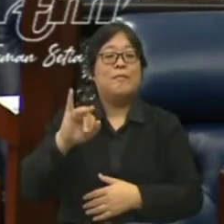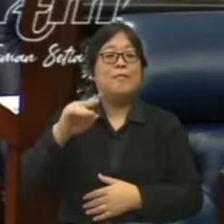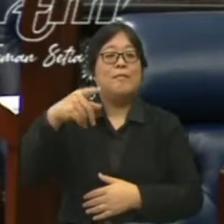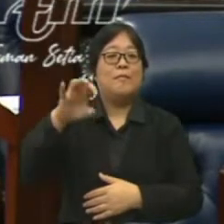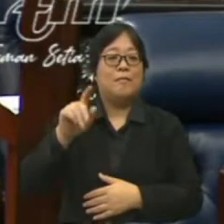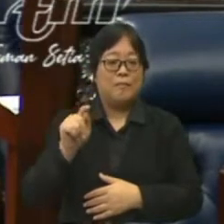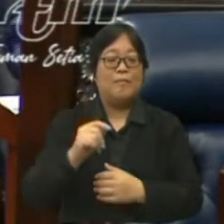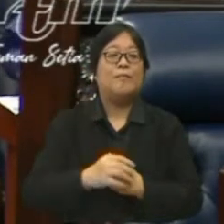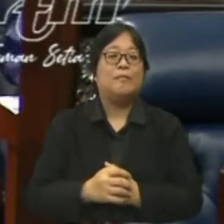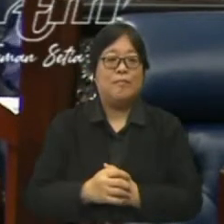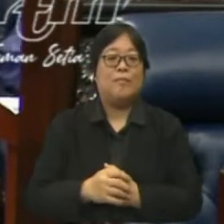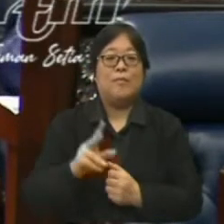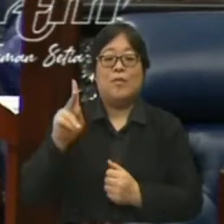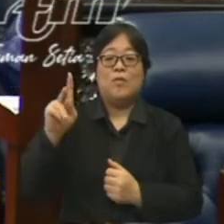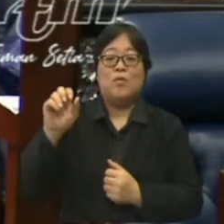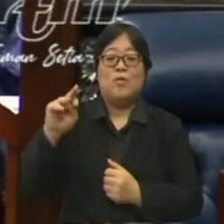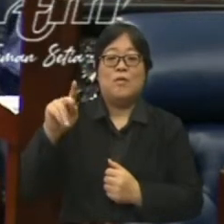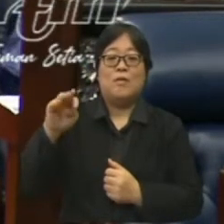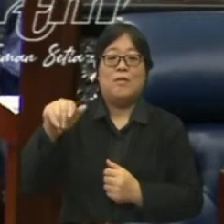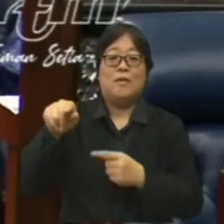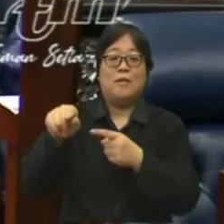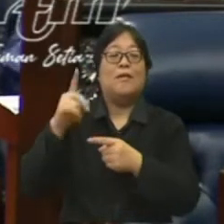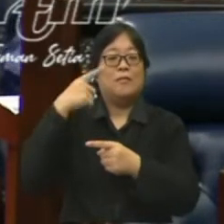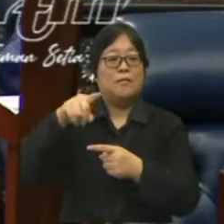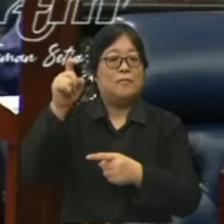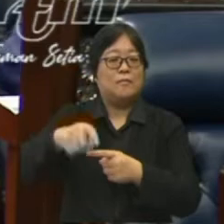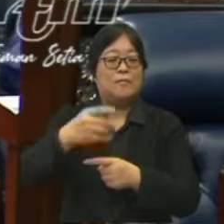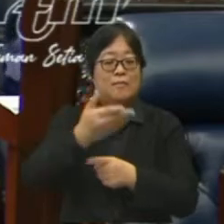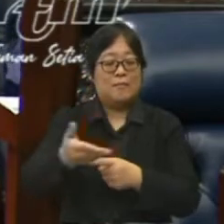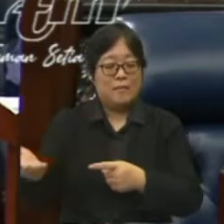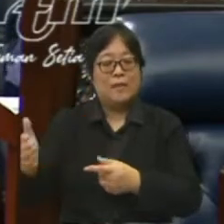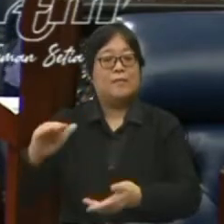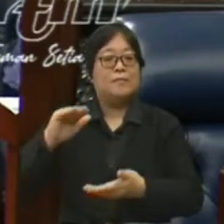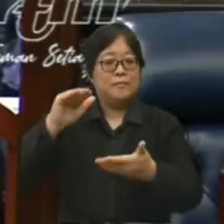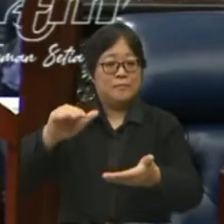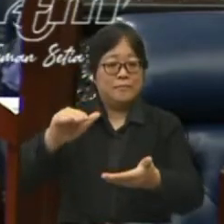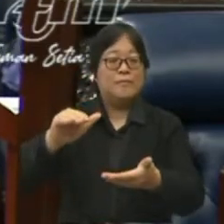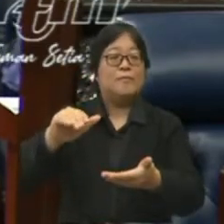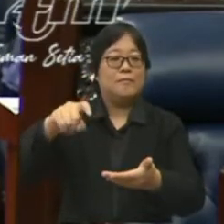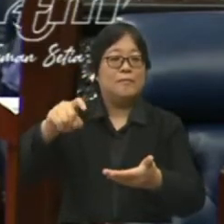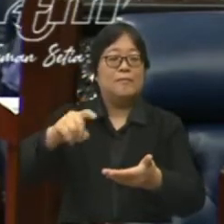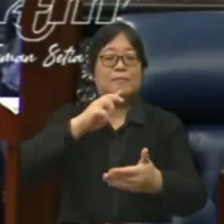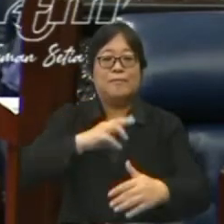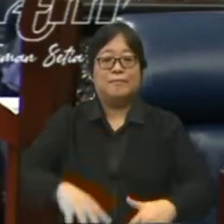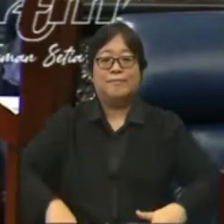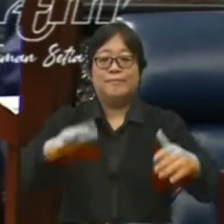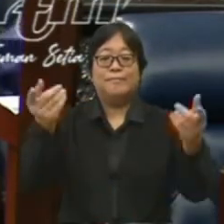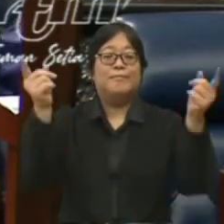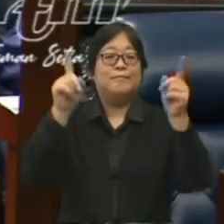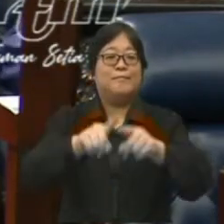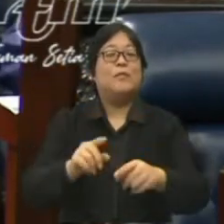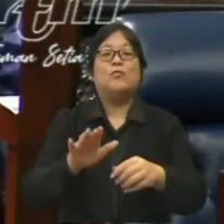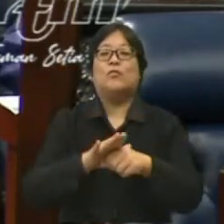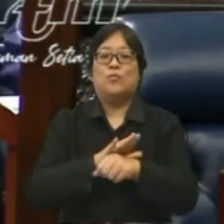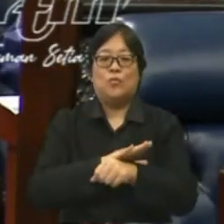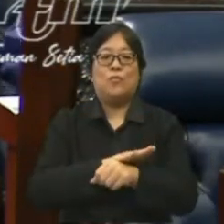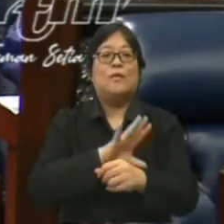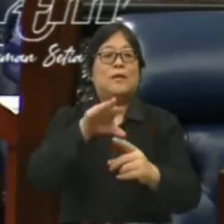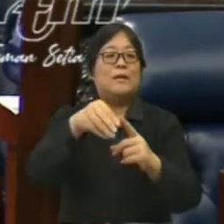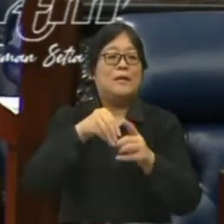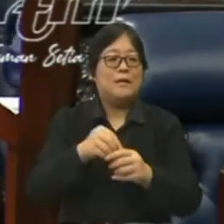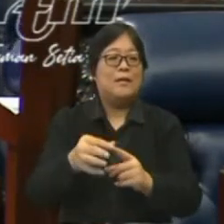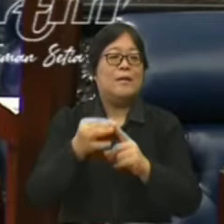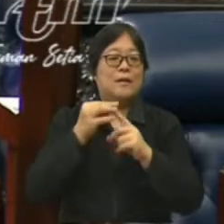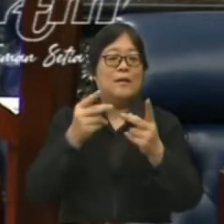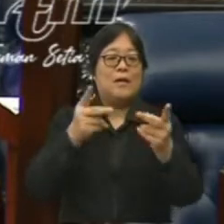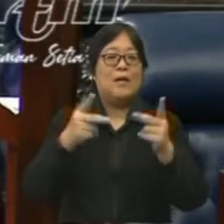Apple atau kita sebut container bagi memastikan bakalan barang keperluan bencana yang mencukupi terutama di kawasan berisiko